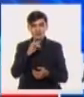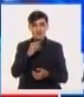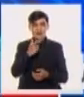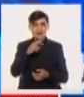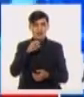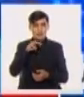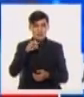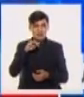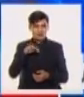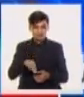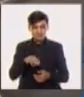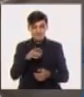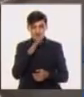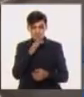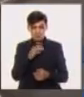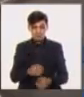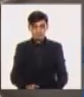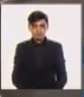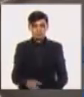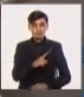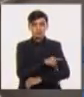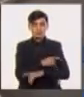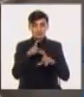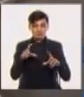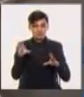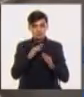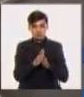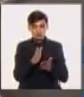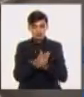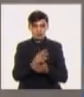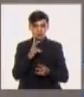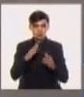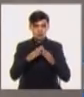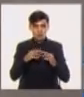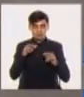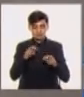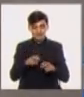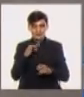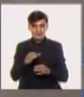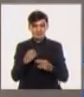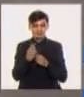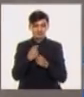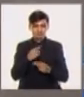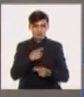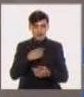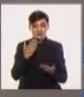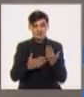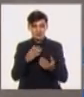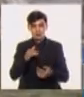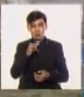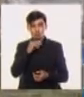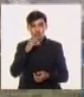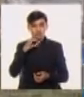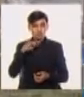времени, регламент доезда. Медики по-прежнему просят оставаться дома тех, кто может лечиться самостоятельно и обращаться к участковым